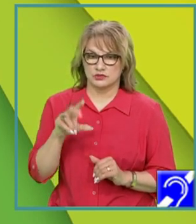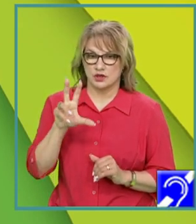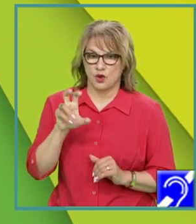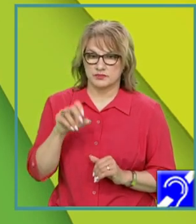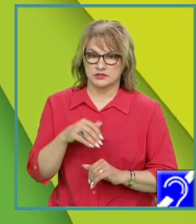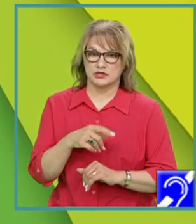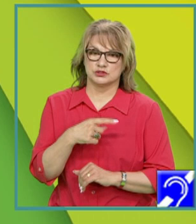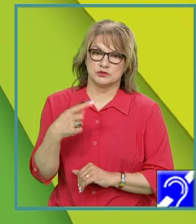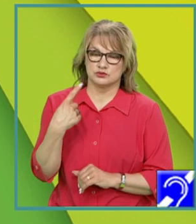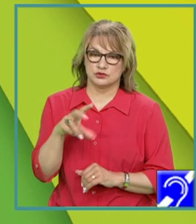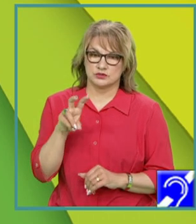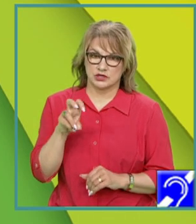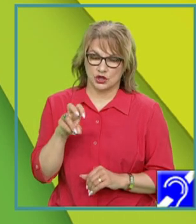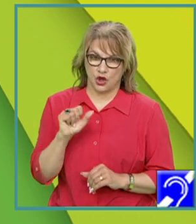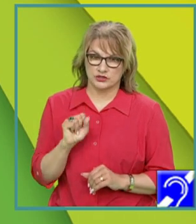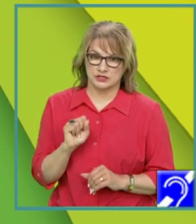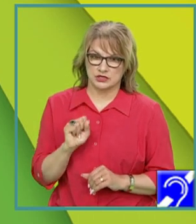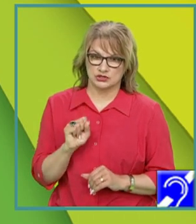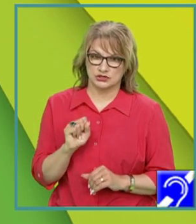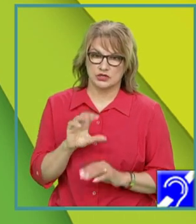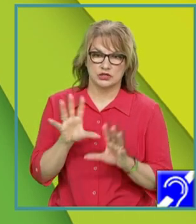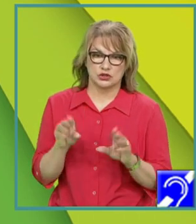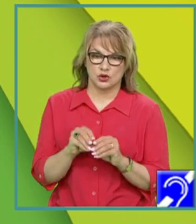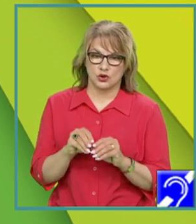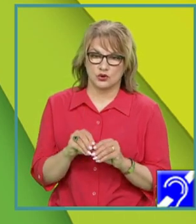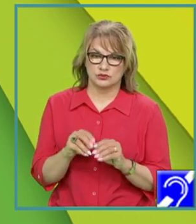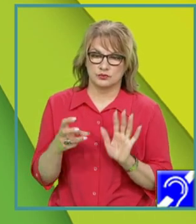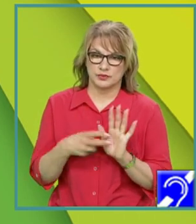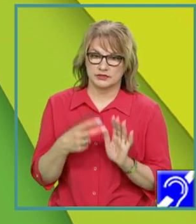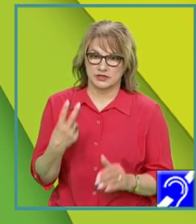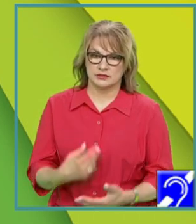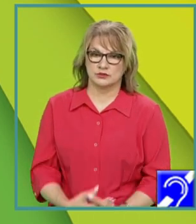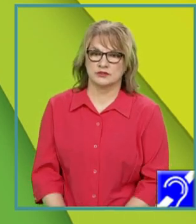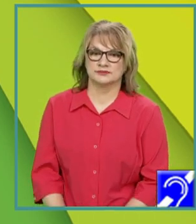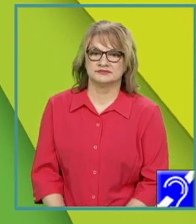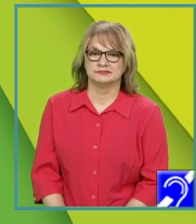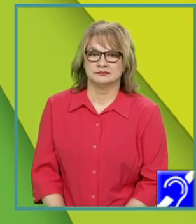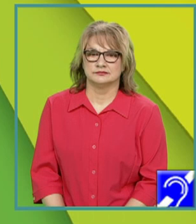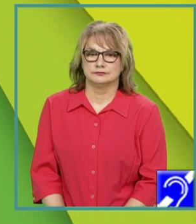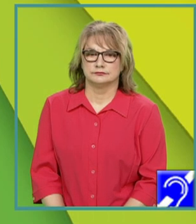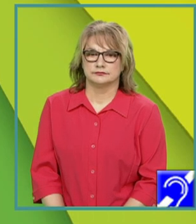minute 120 totul împărțit la 2